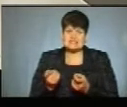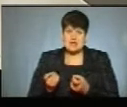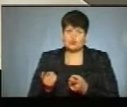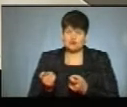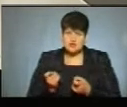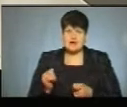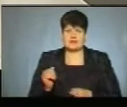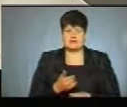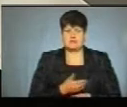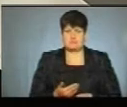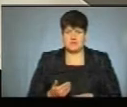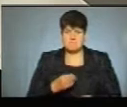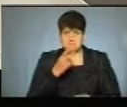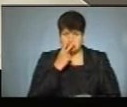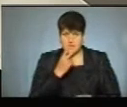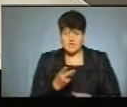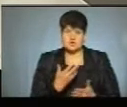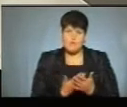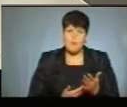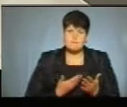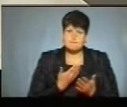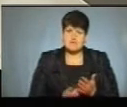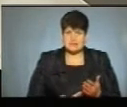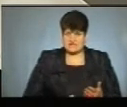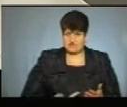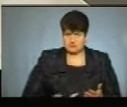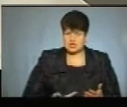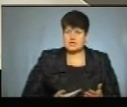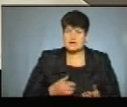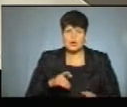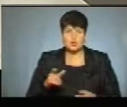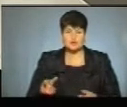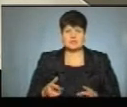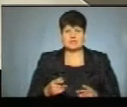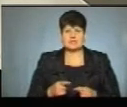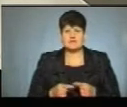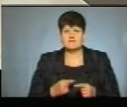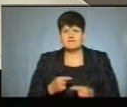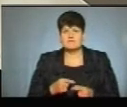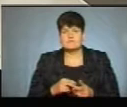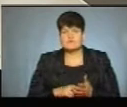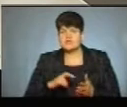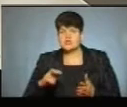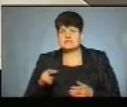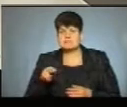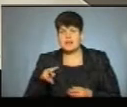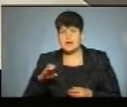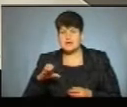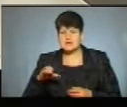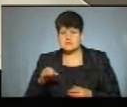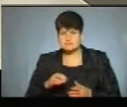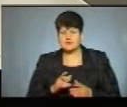ми бачимо вже якісь приклади в житті, люди, які виходці з Пласту, і вони багато